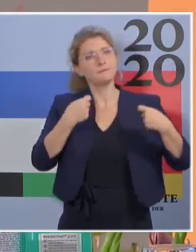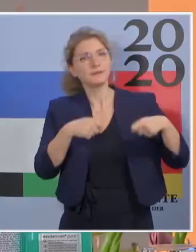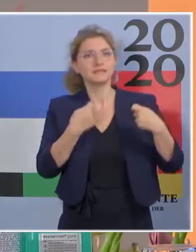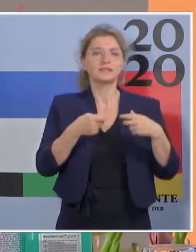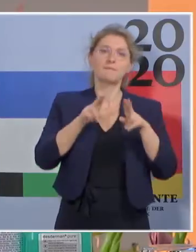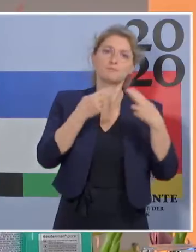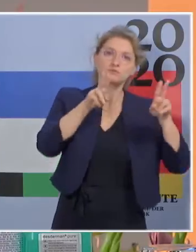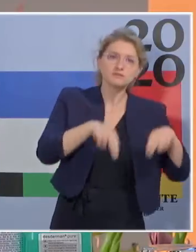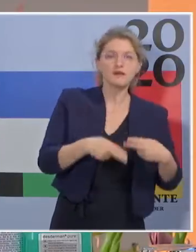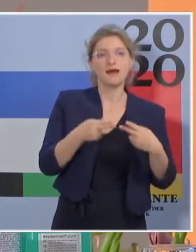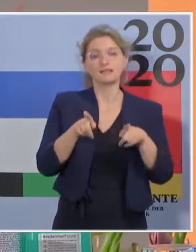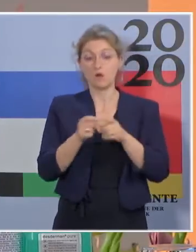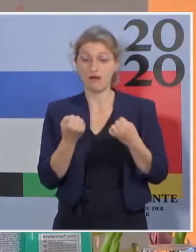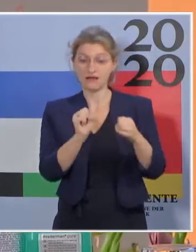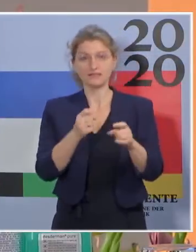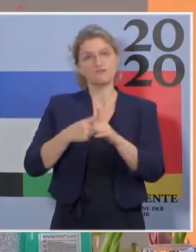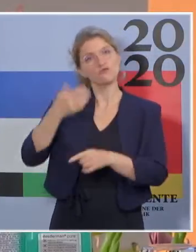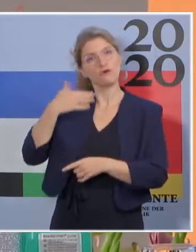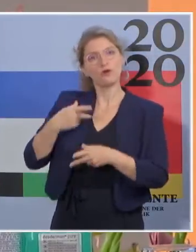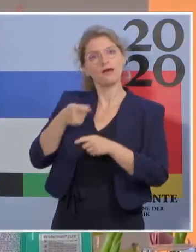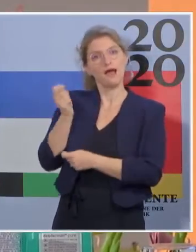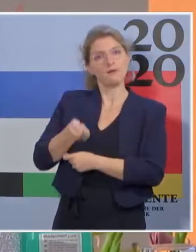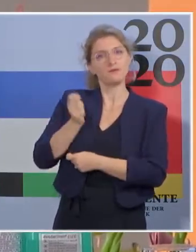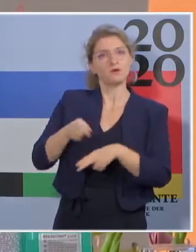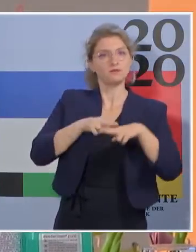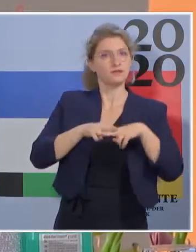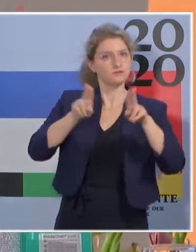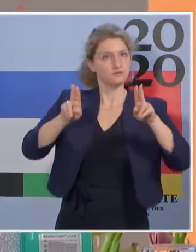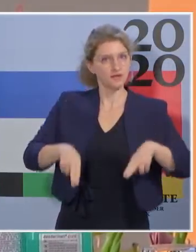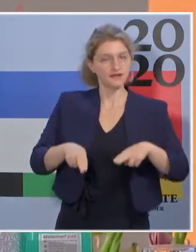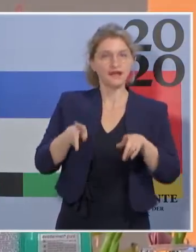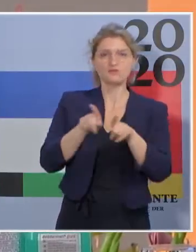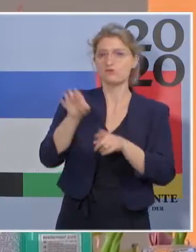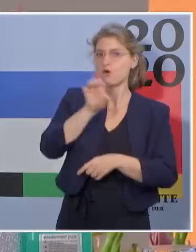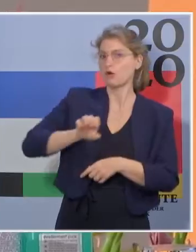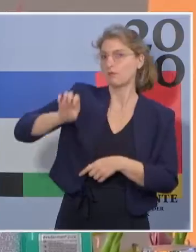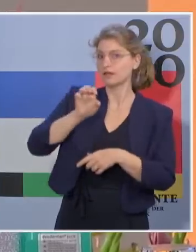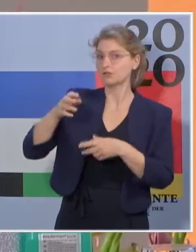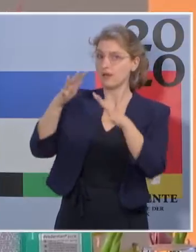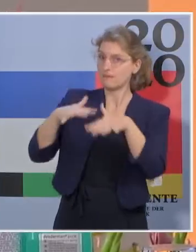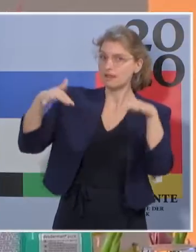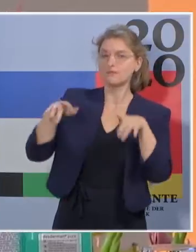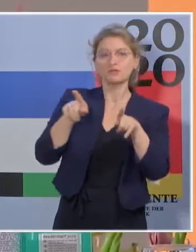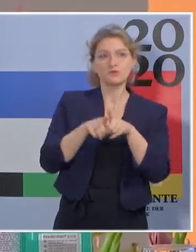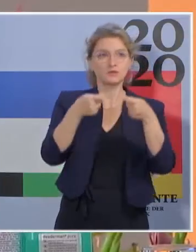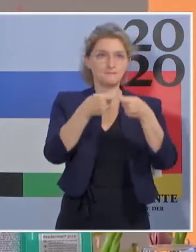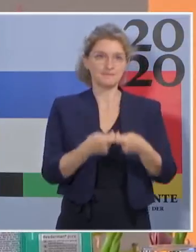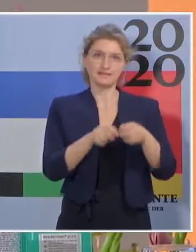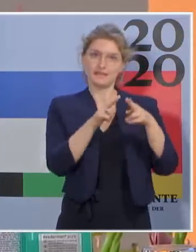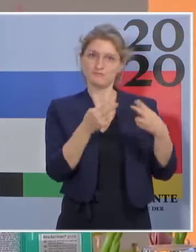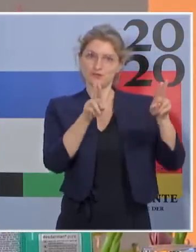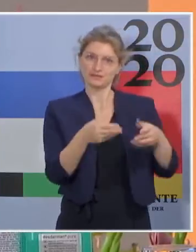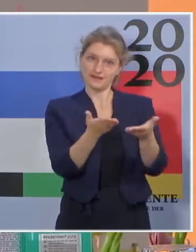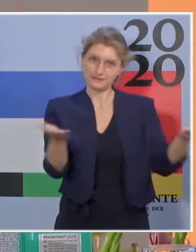Bundesrates sowie alle aktiven und ehemaligen Abgeordneten zum Nationalrat, zum Europäischen Parlament und die Mitglieder des